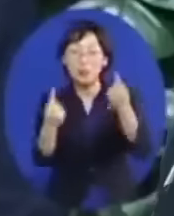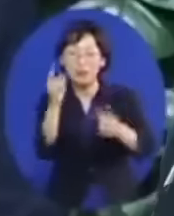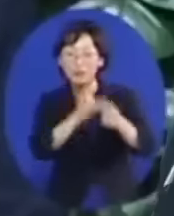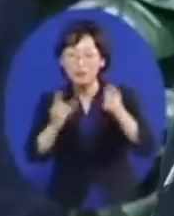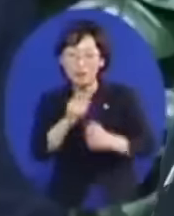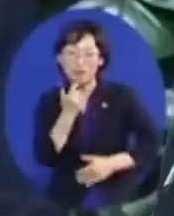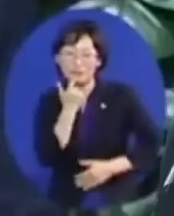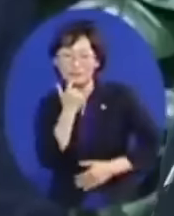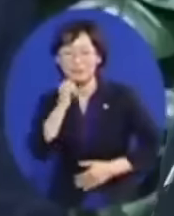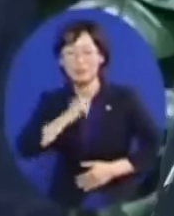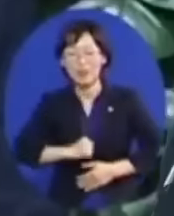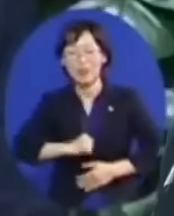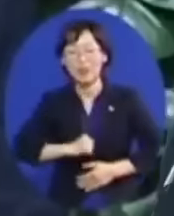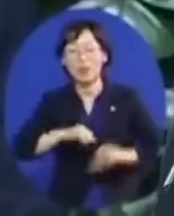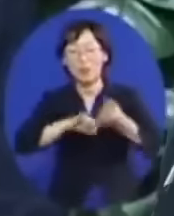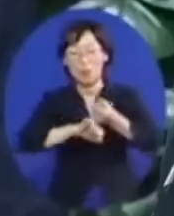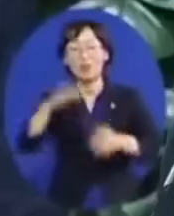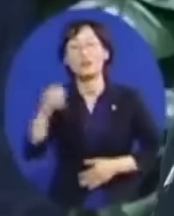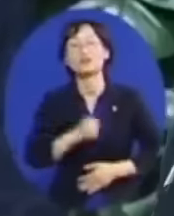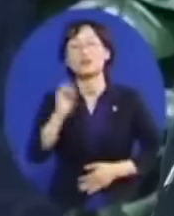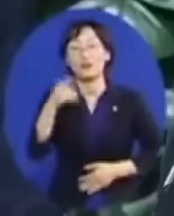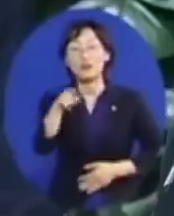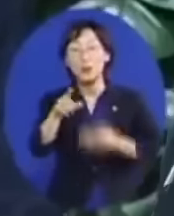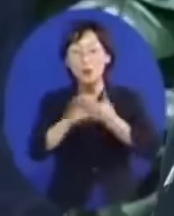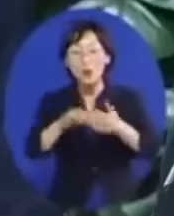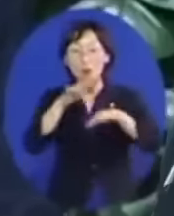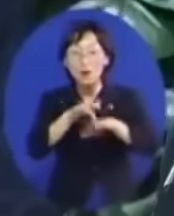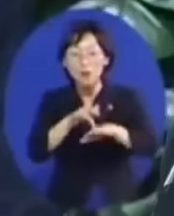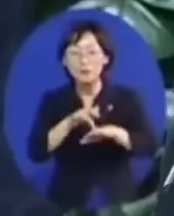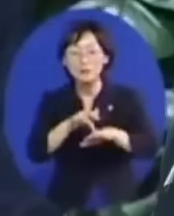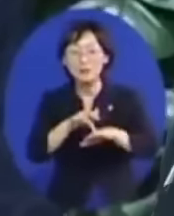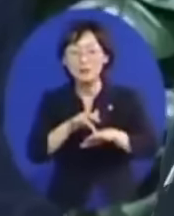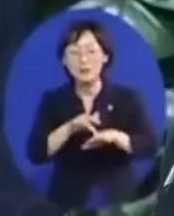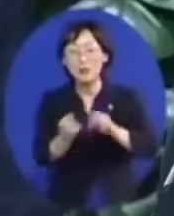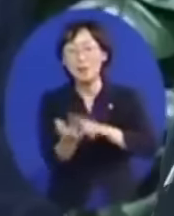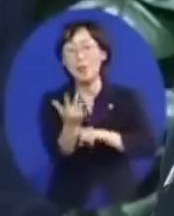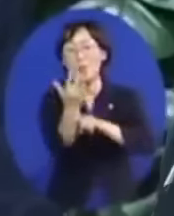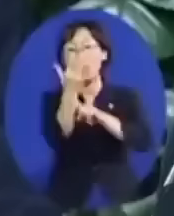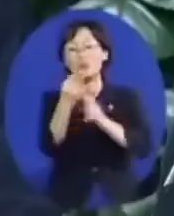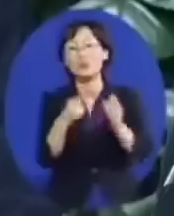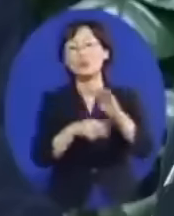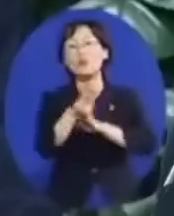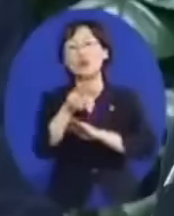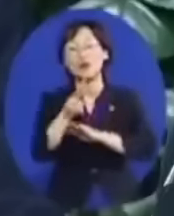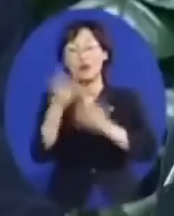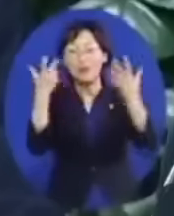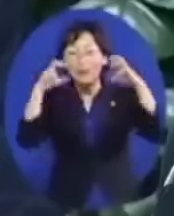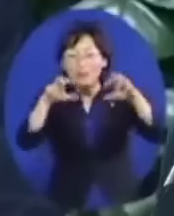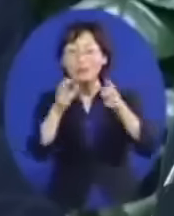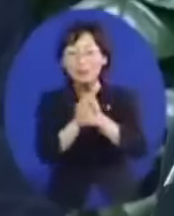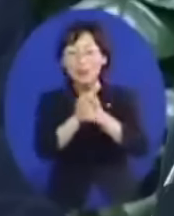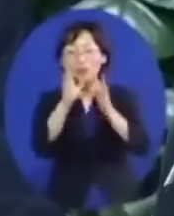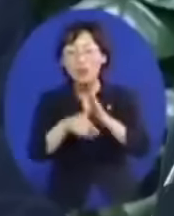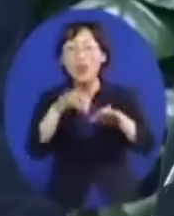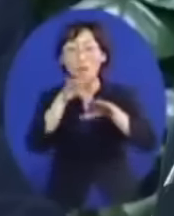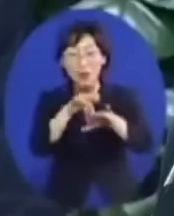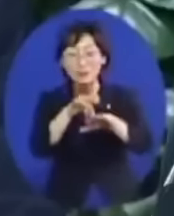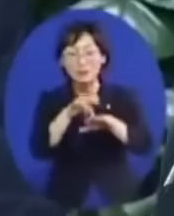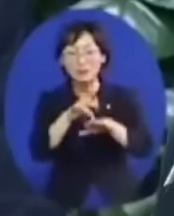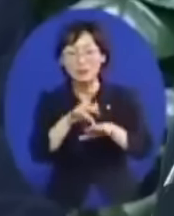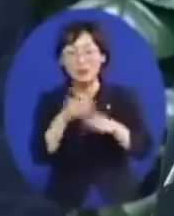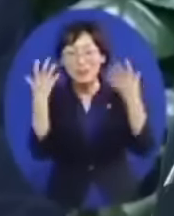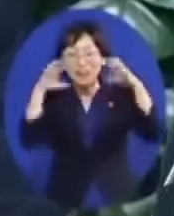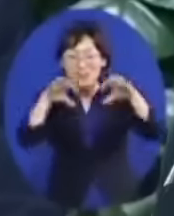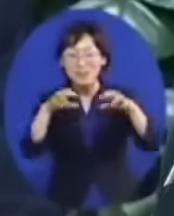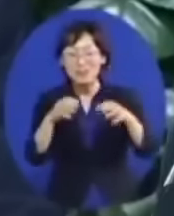근질긴 인내를 우리가 가져야 되는 것입니다. 그러면 마귀가 포기하고 달아나는 것입니다. 다니엘이 기도할 때 마귀는 다니엘이